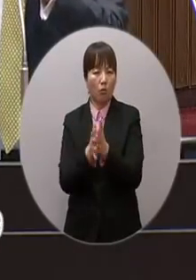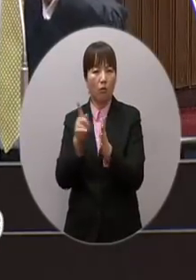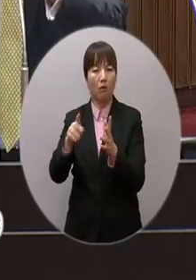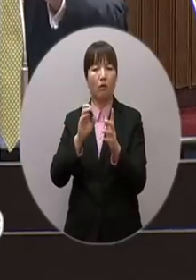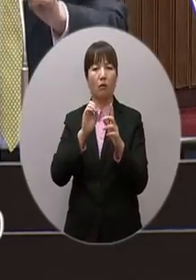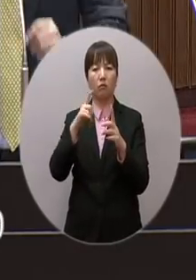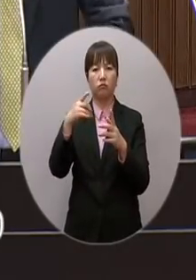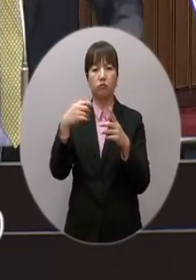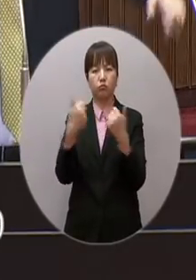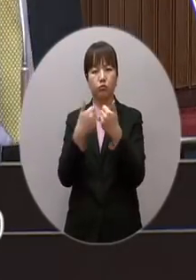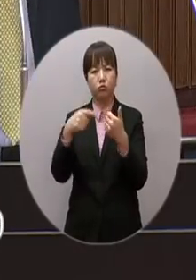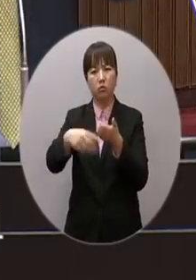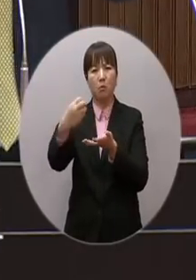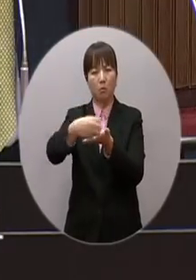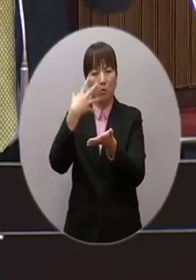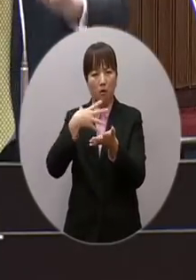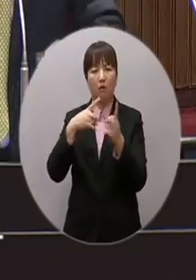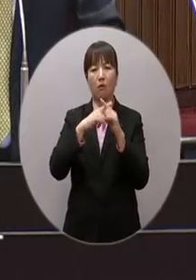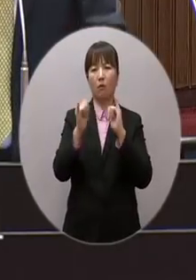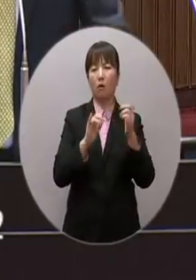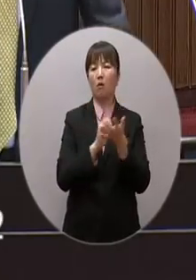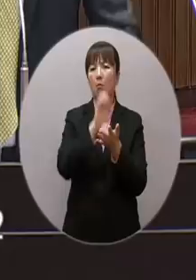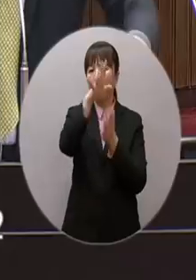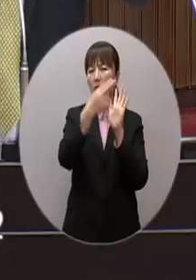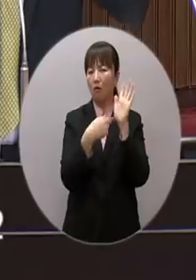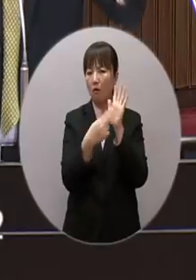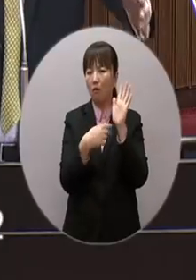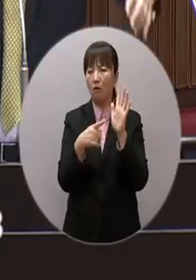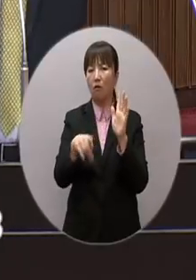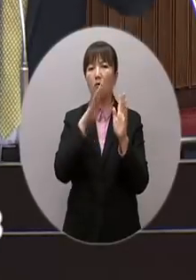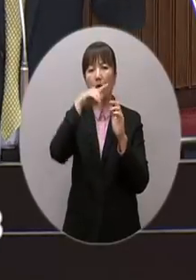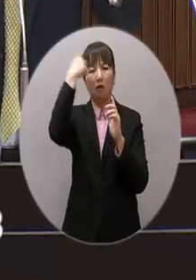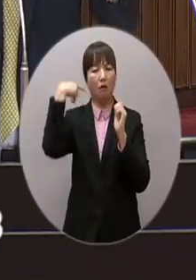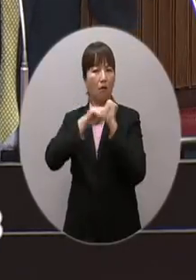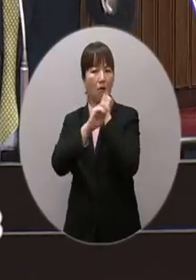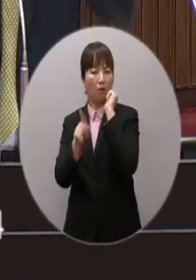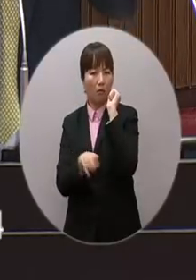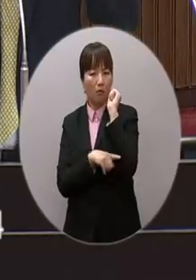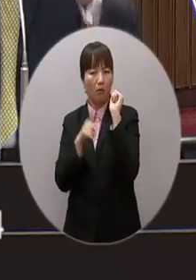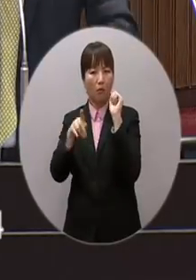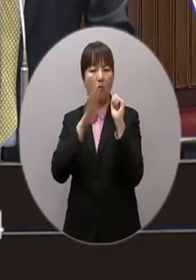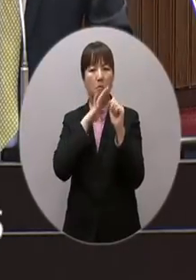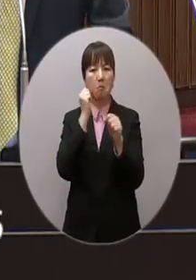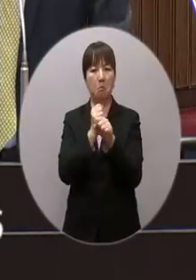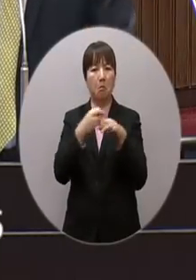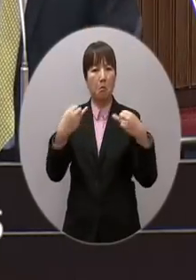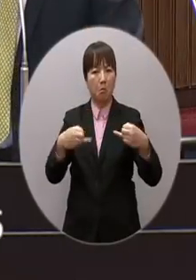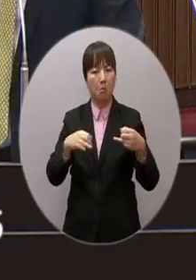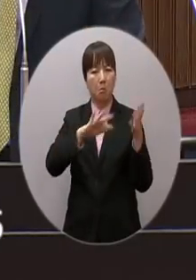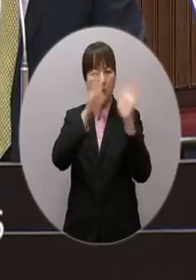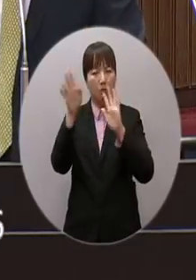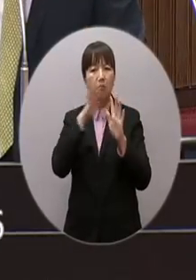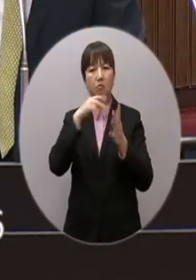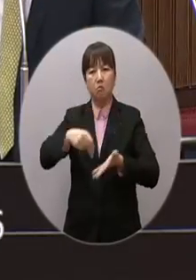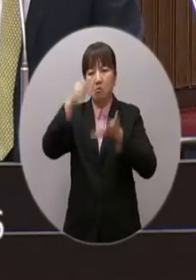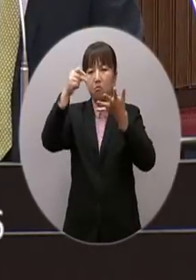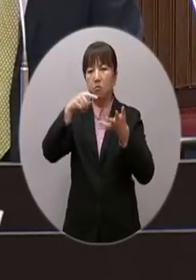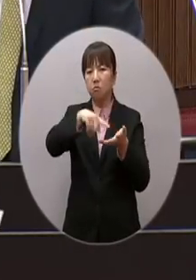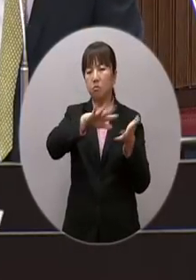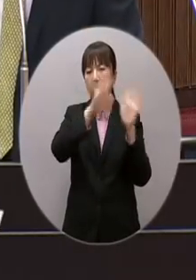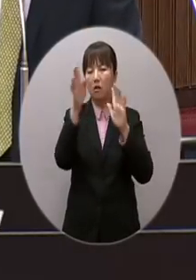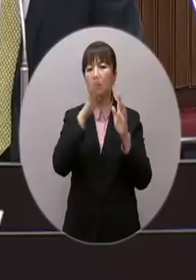的国会报告，在跟我们的人民报告他司法改革所谓的成效的时候，是提出